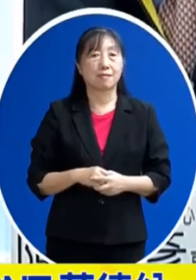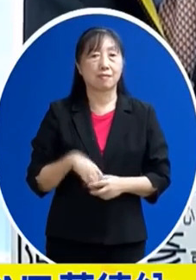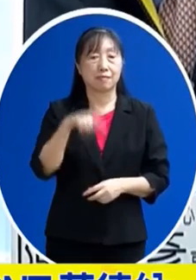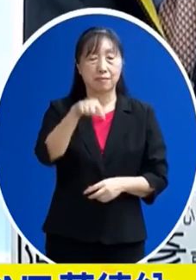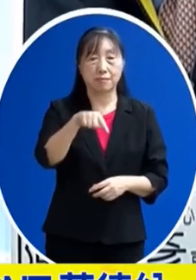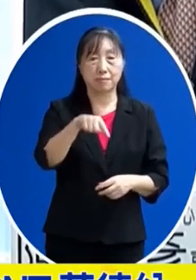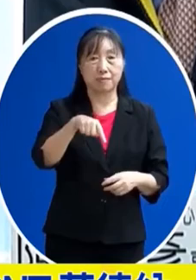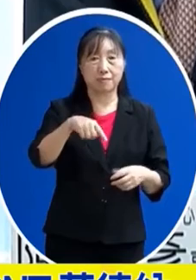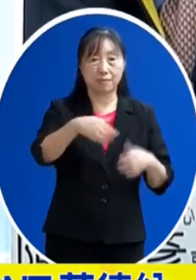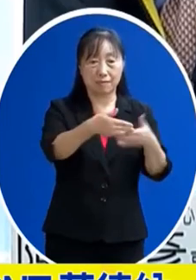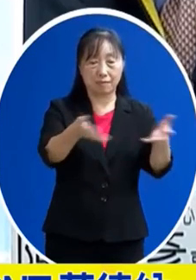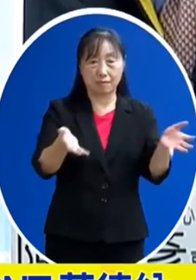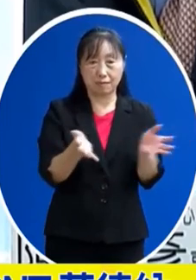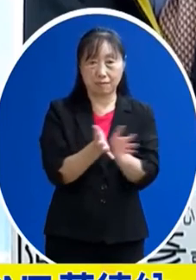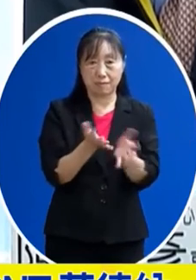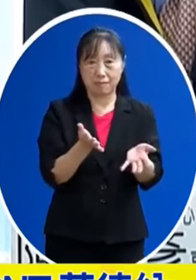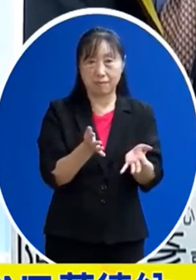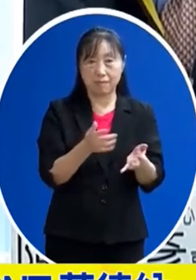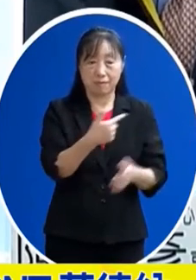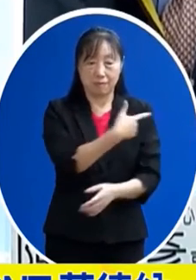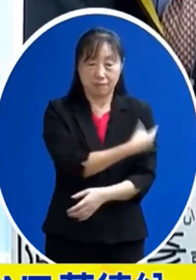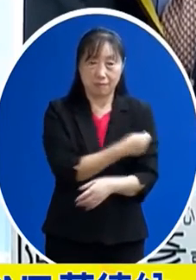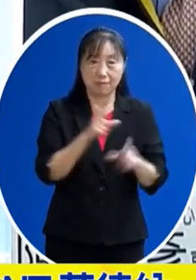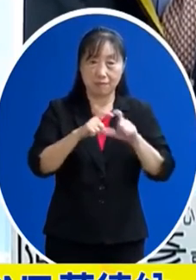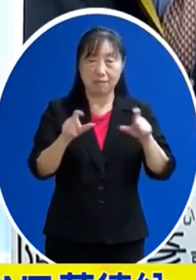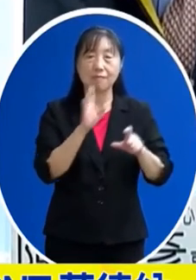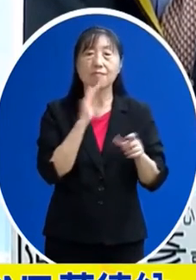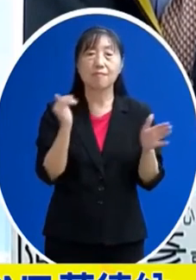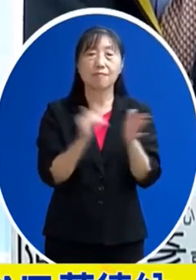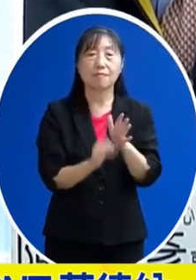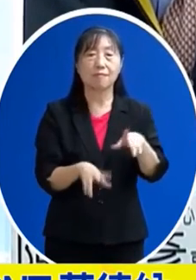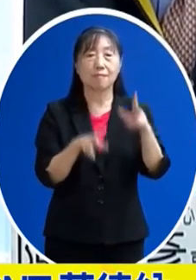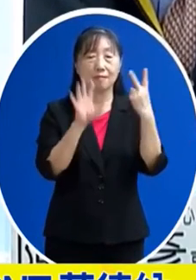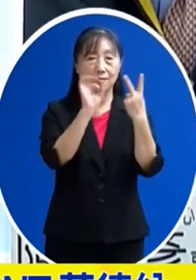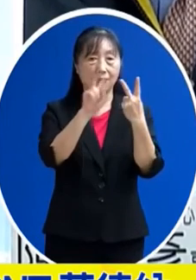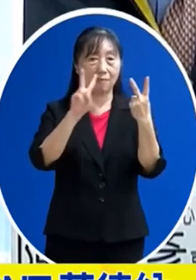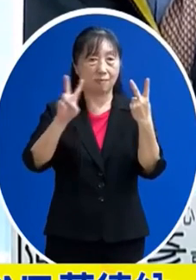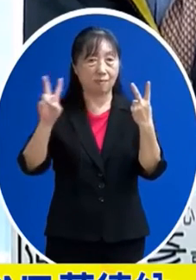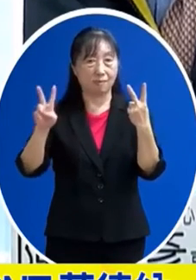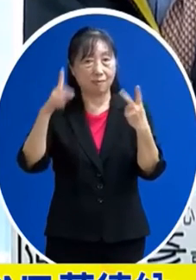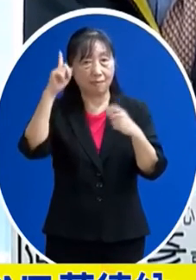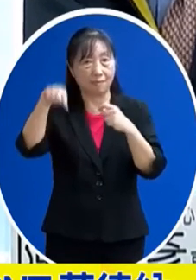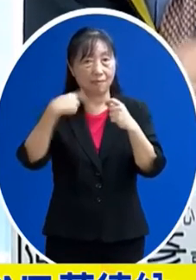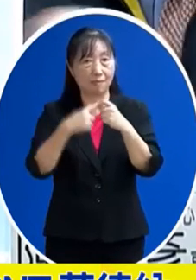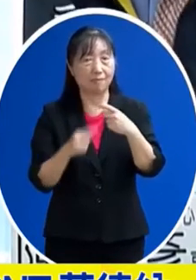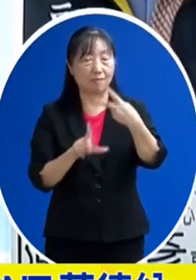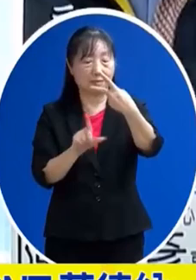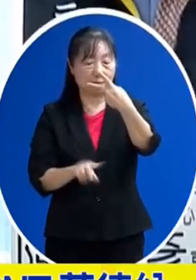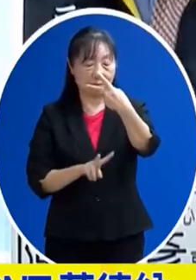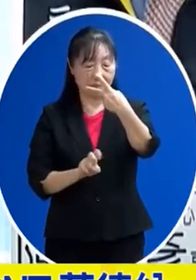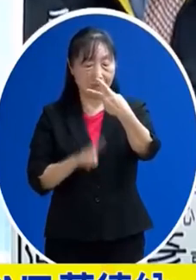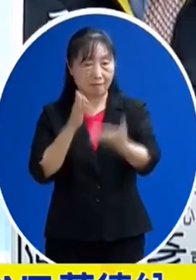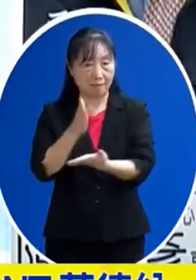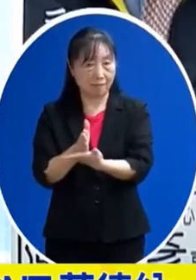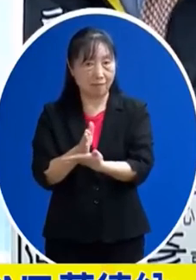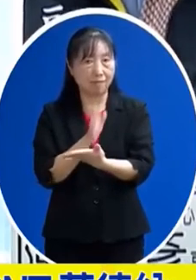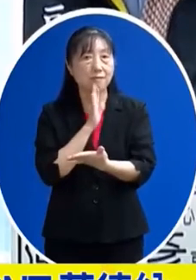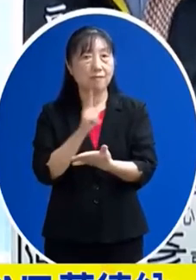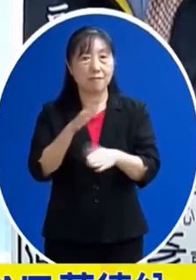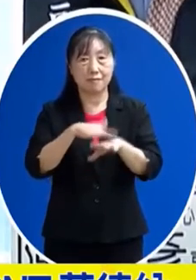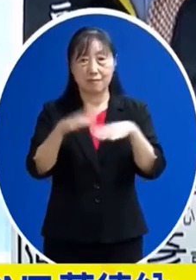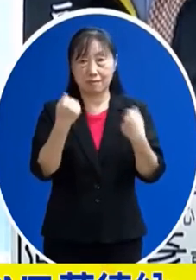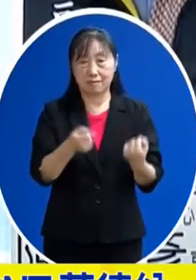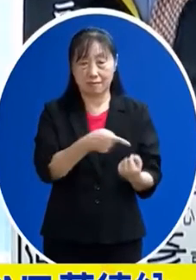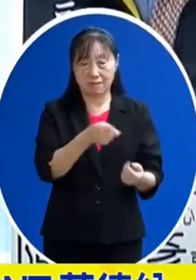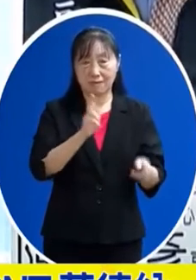这一批疫苗的效期是到2022年，就是明年的2月22号。那这一批一样会在